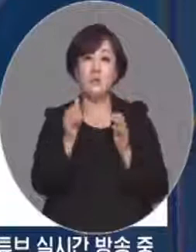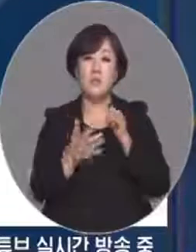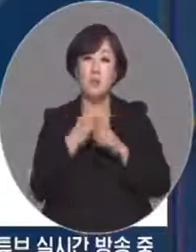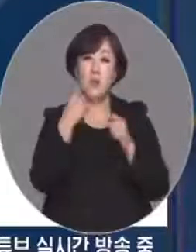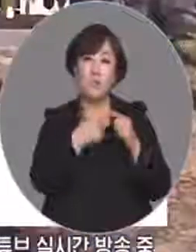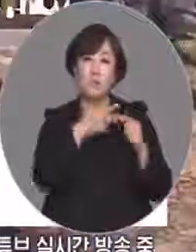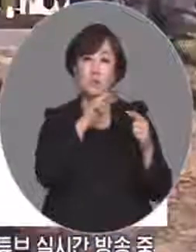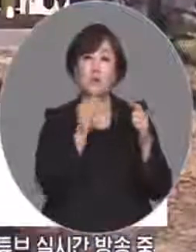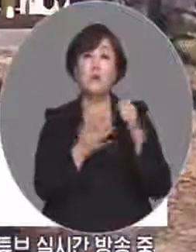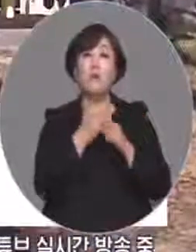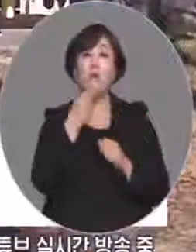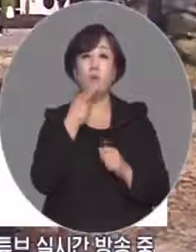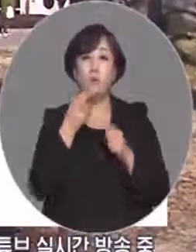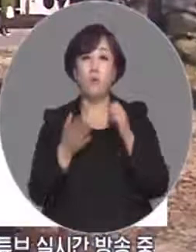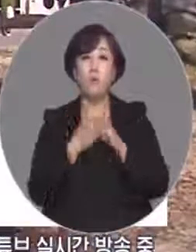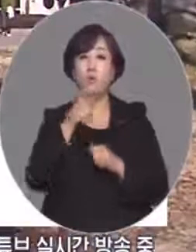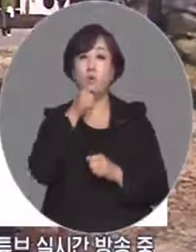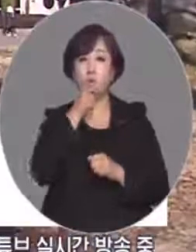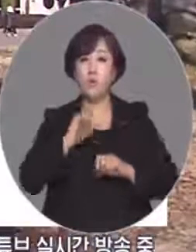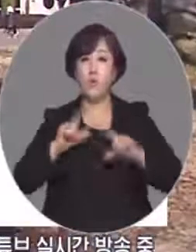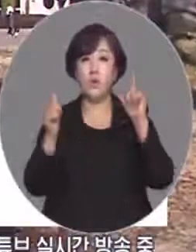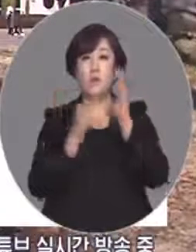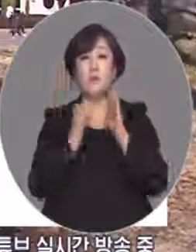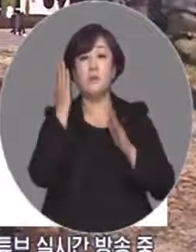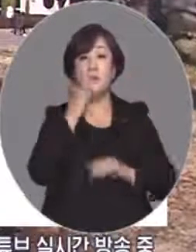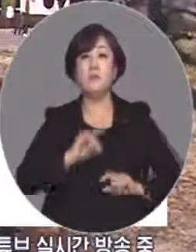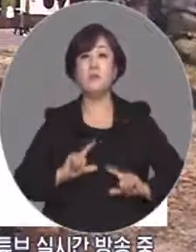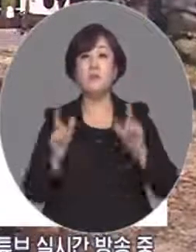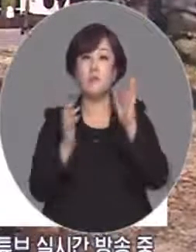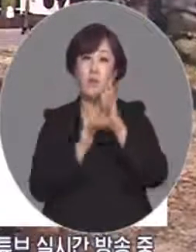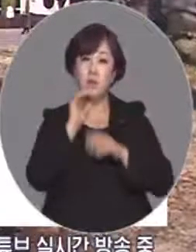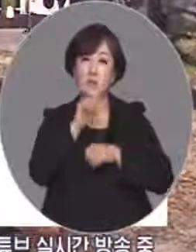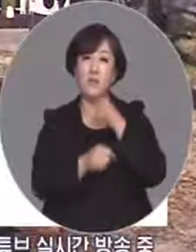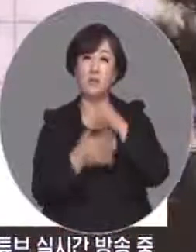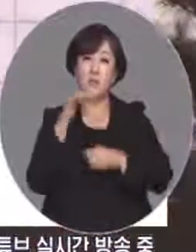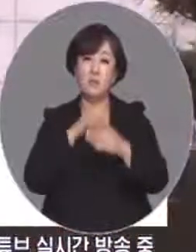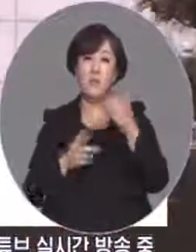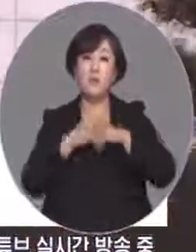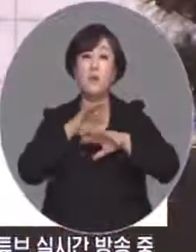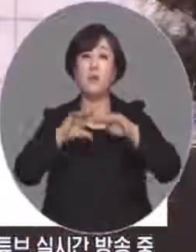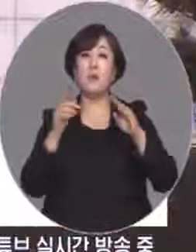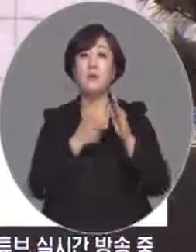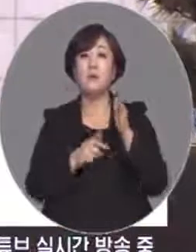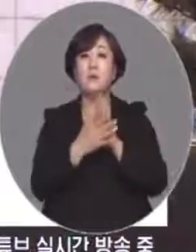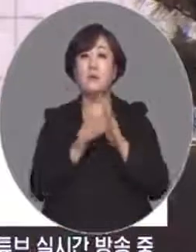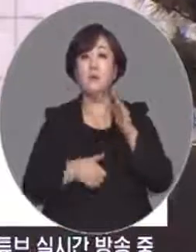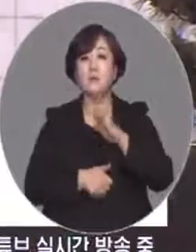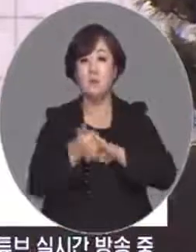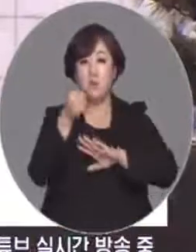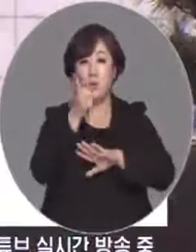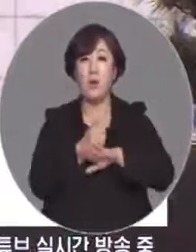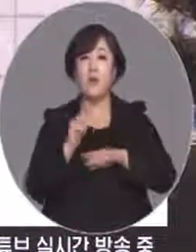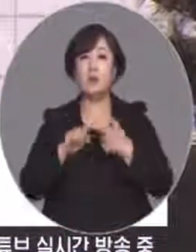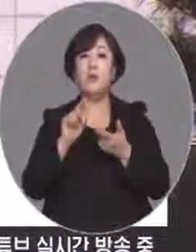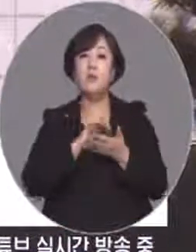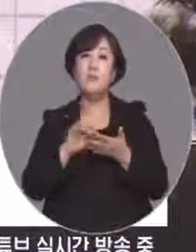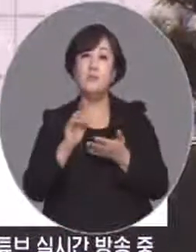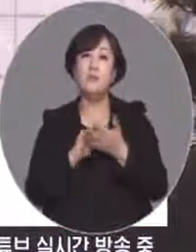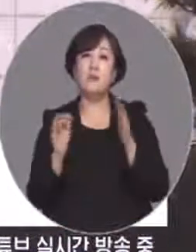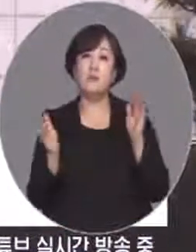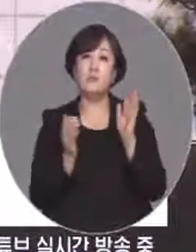1등급은 없으며 매주 수요일 청렴대의 운영과 자율적 내부 통제 강화 등이 성과를 거뒀다고